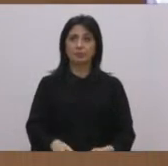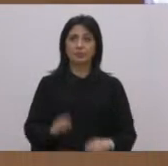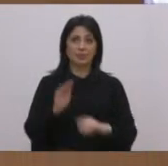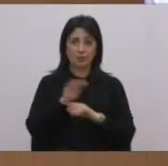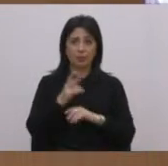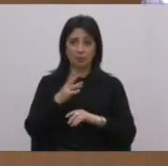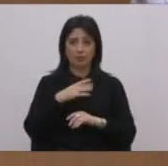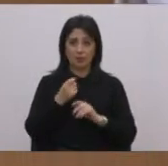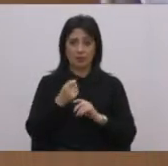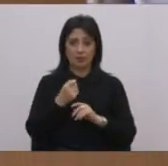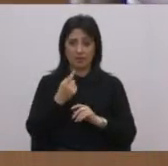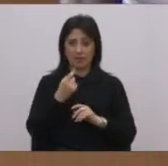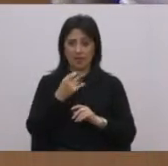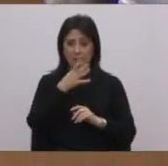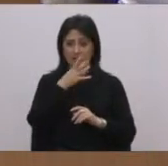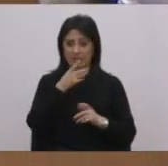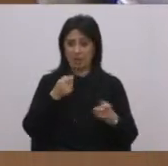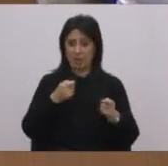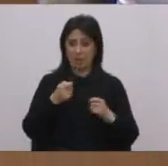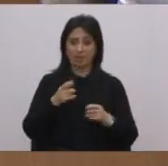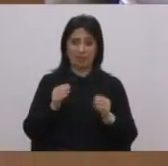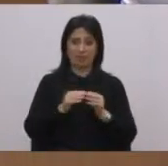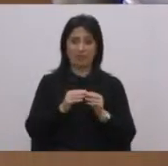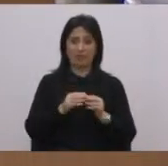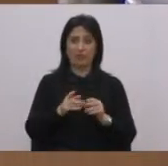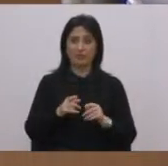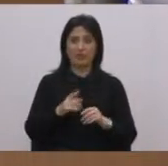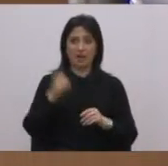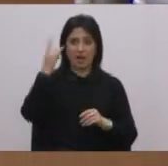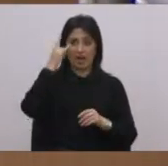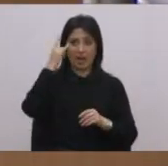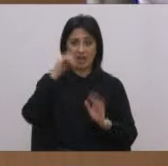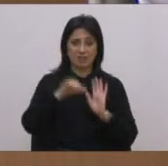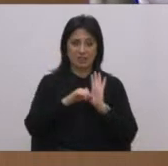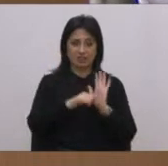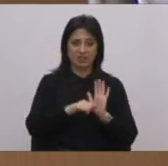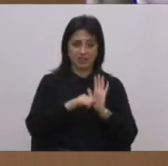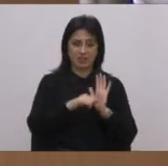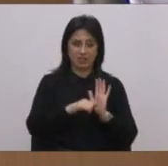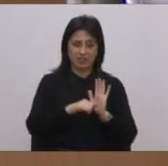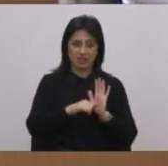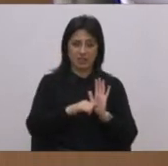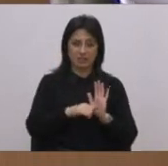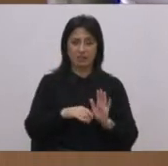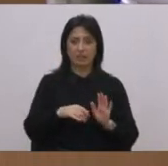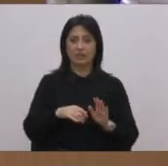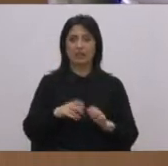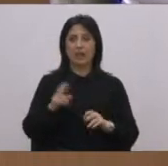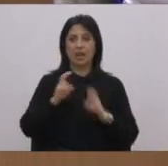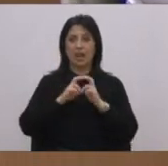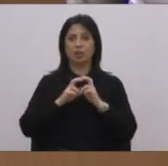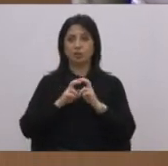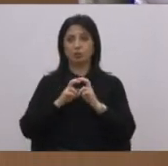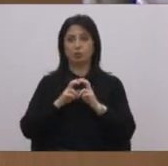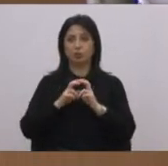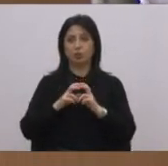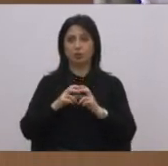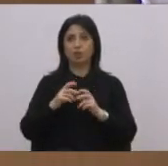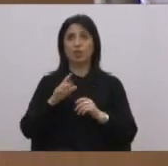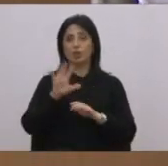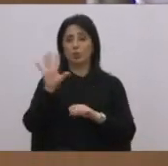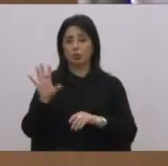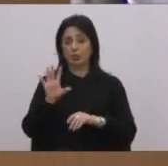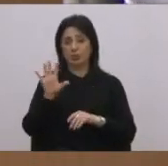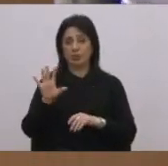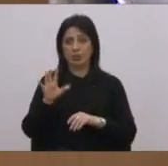რომ მე-11 წელია მართავ ამ ქვეყანას, მაგალითად კასპში 6 საათით მიეწოდება მხოლოდ წყალი, ხაშურში დღეში 5